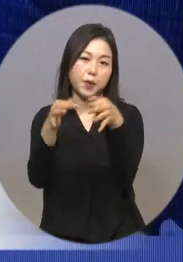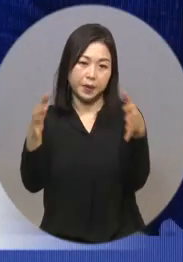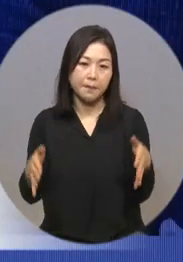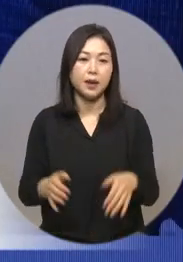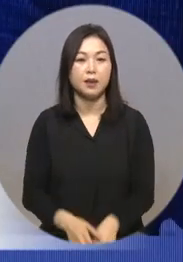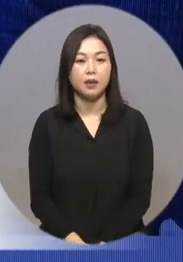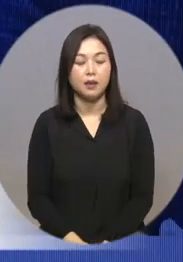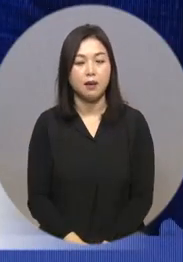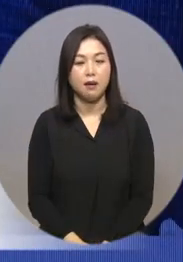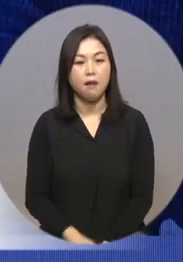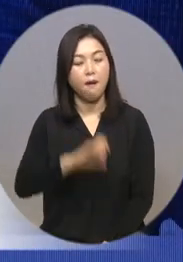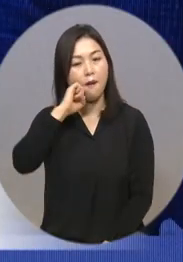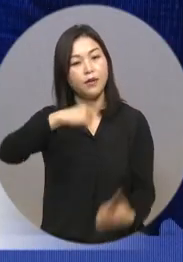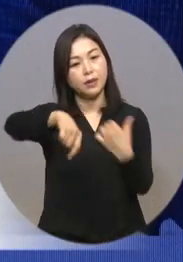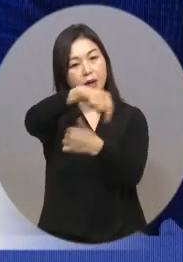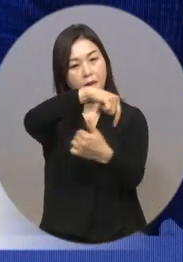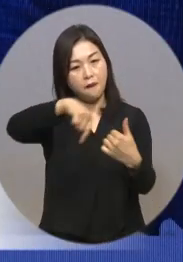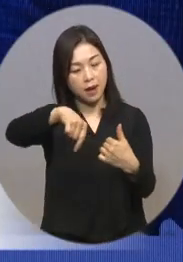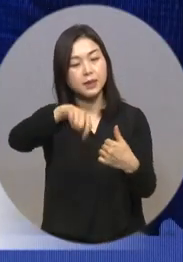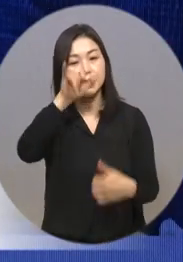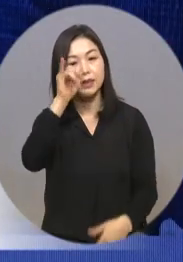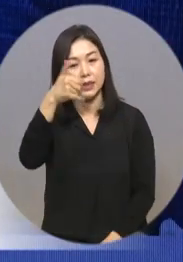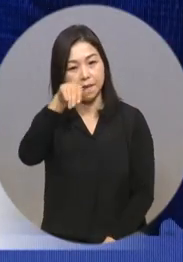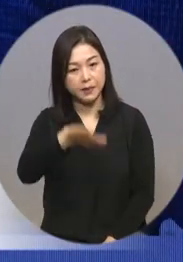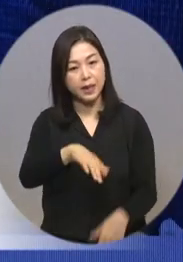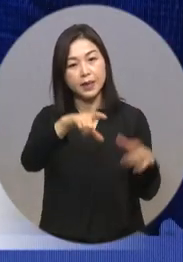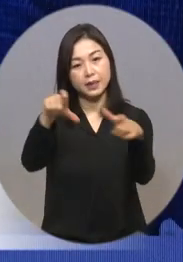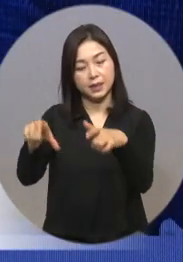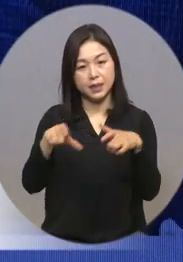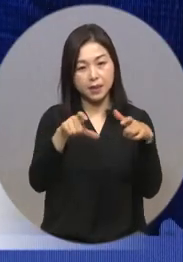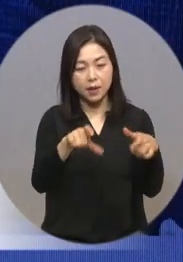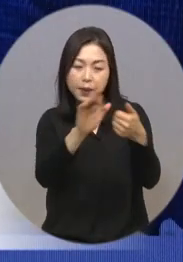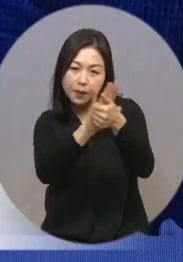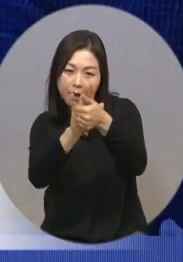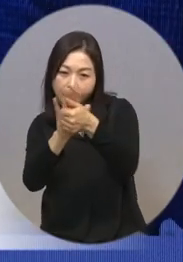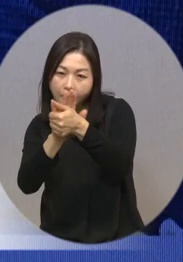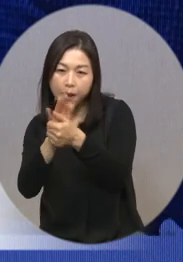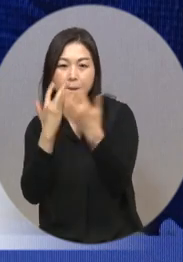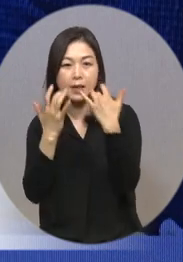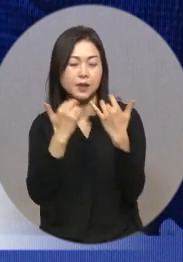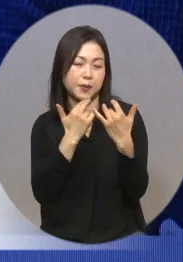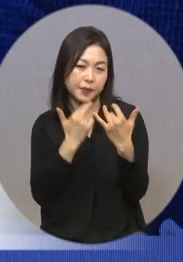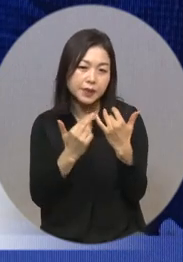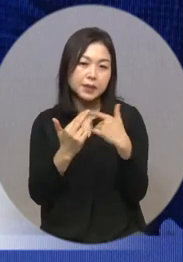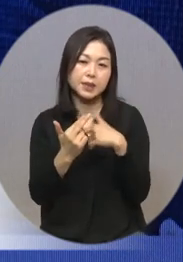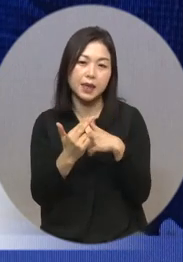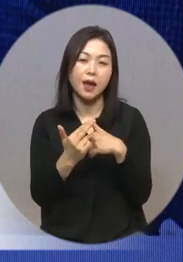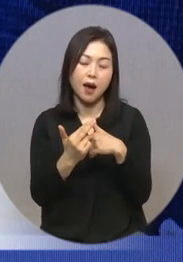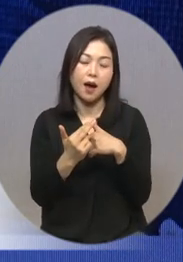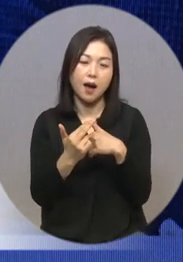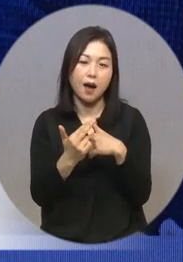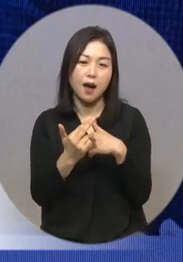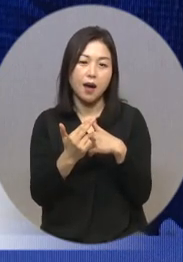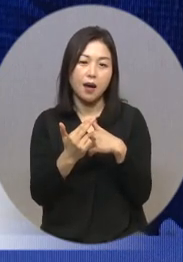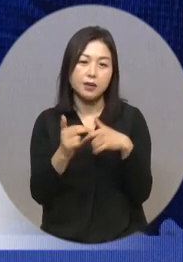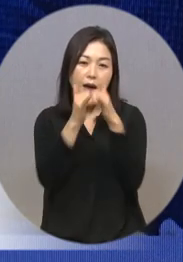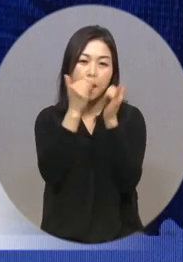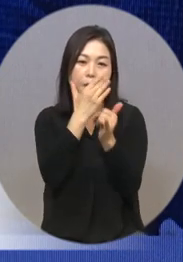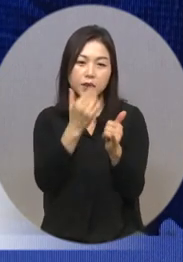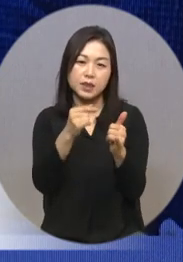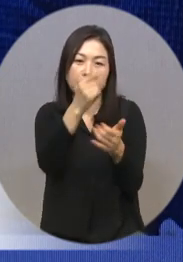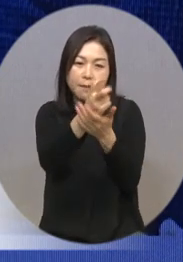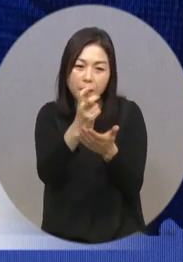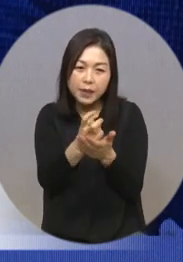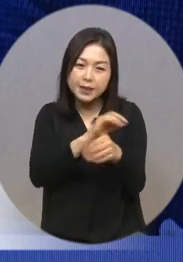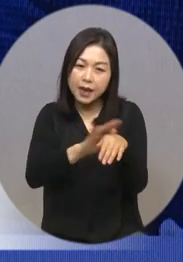어려움 속에서도 지역의 골본 공백을 메꾸고 사회복지 정책이 차질 없이 추진될 수